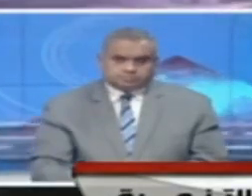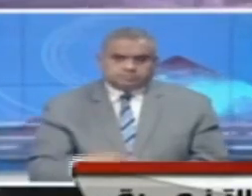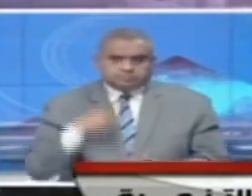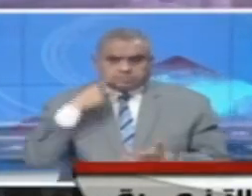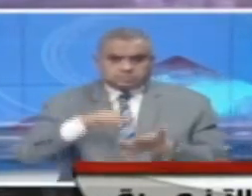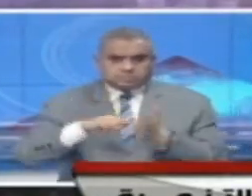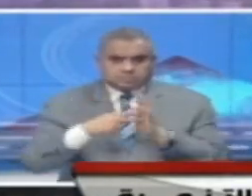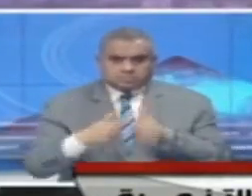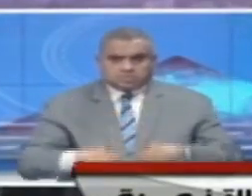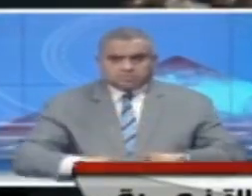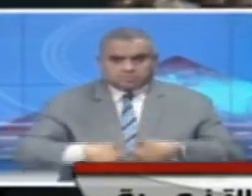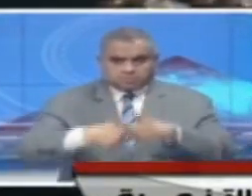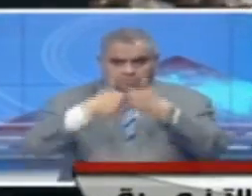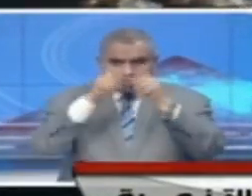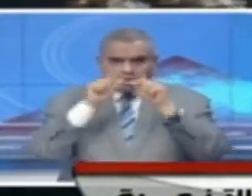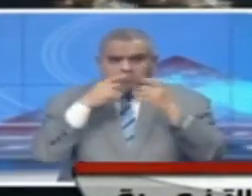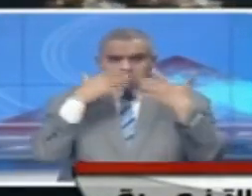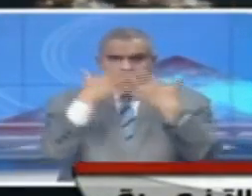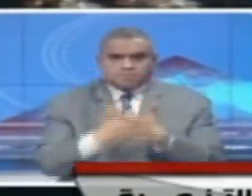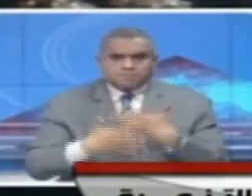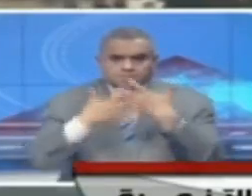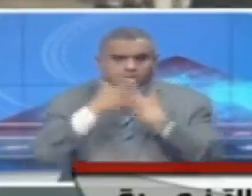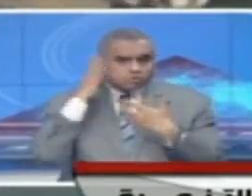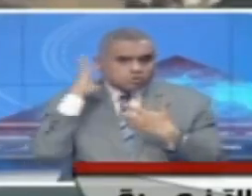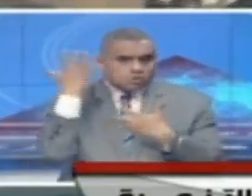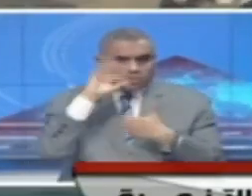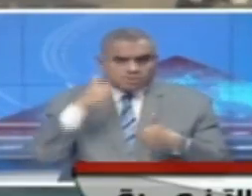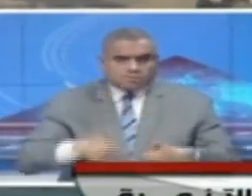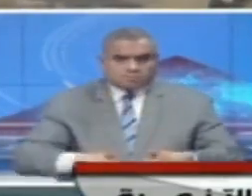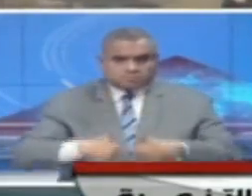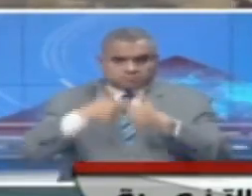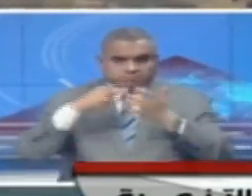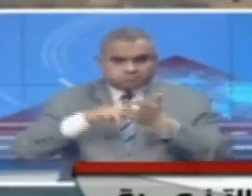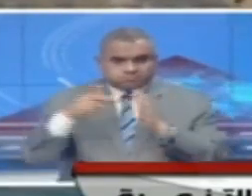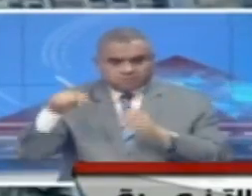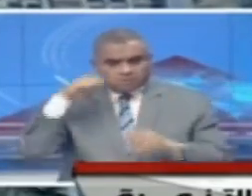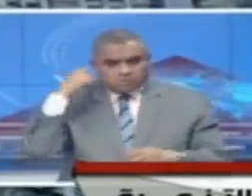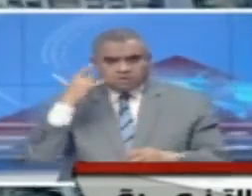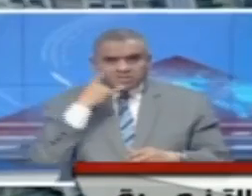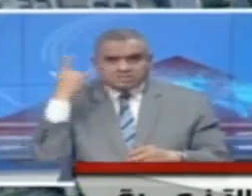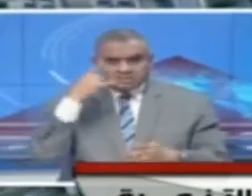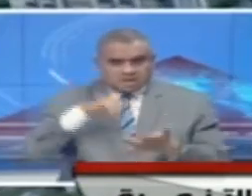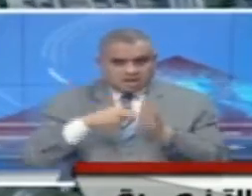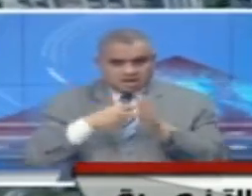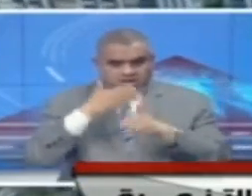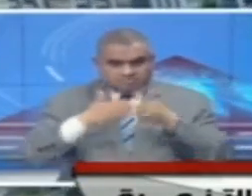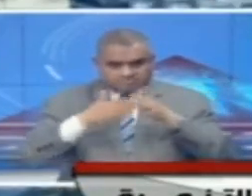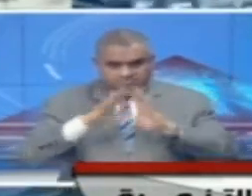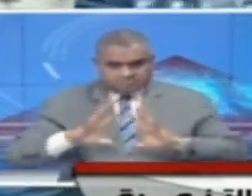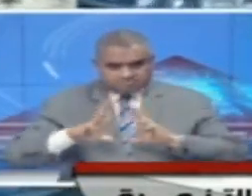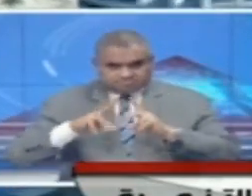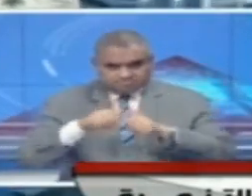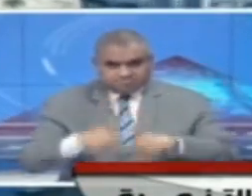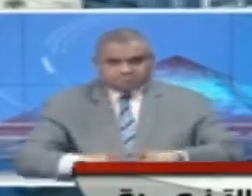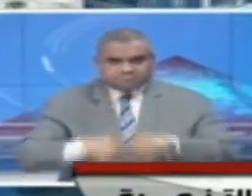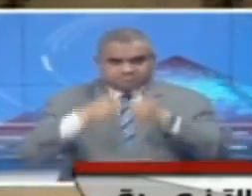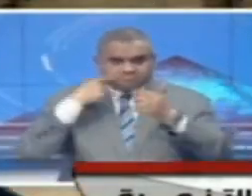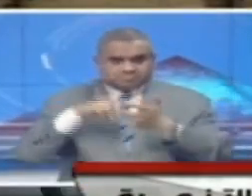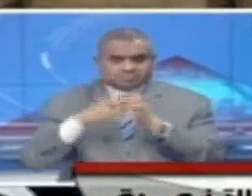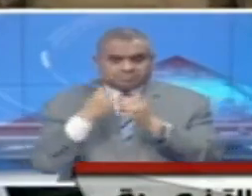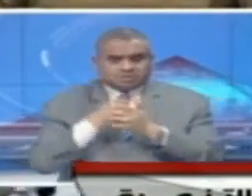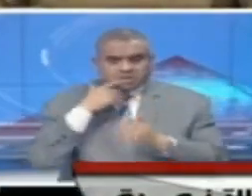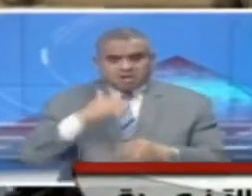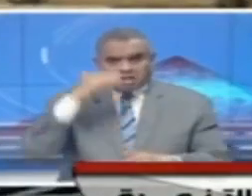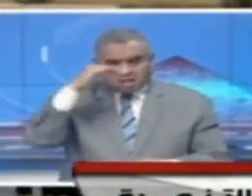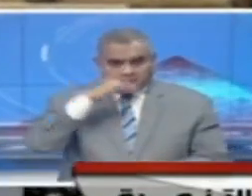ولا شك أن إنجاز هذه المشروعات العملاقة ومواكبة وزارة الداخلية لهذا التطور إنما يعزز الأمل